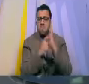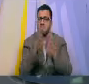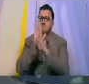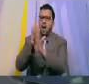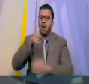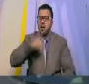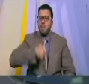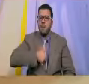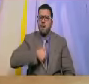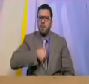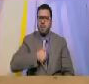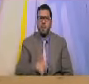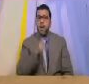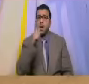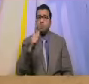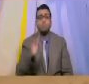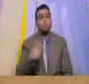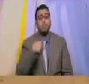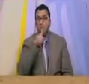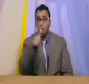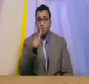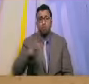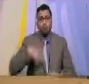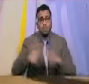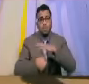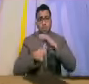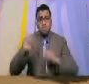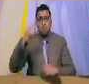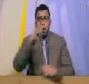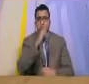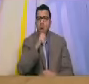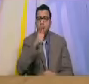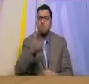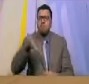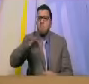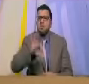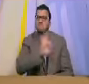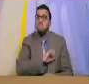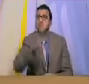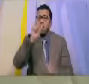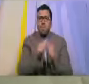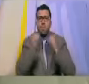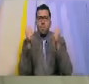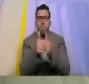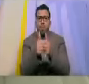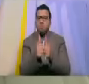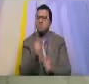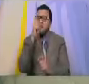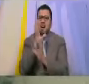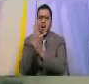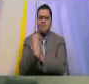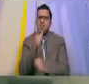الشرعيه في اليمن واعرب سموه عن خالص تعازيه ومواساته الى اسرته وذو الشهيد في فقيد الوطن